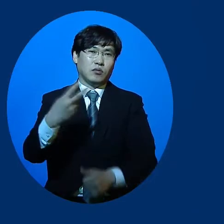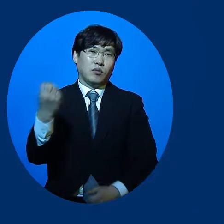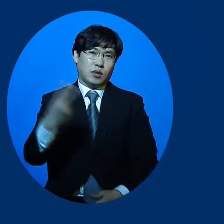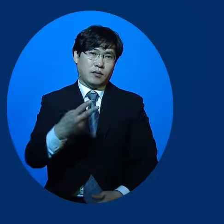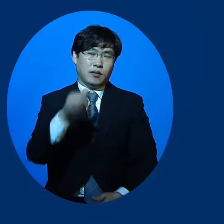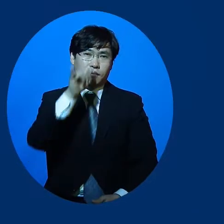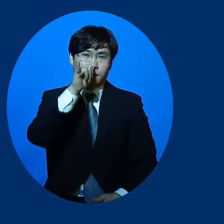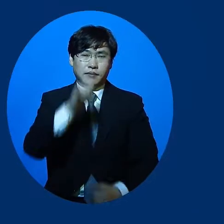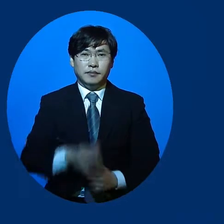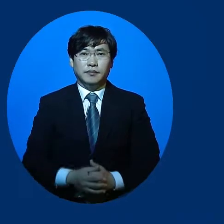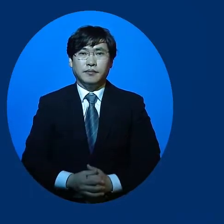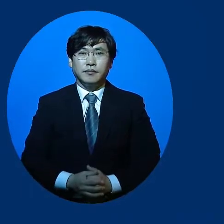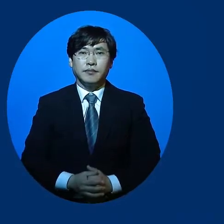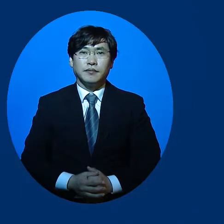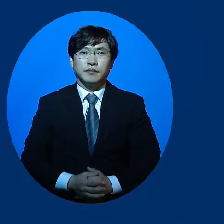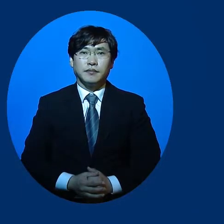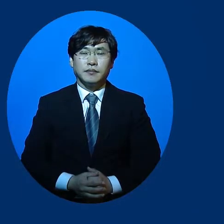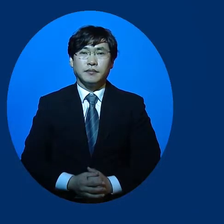있습니다.